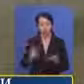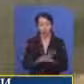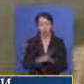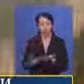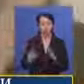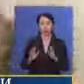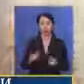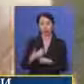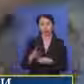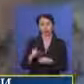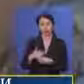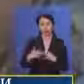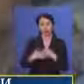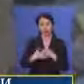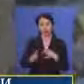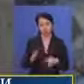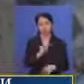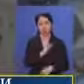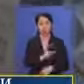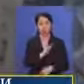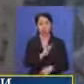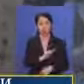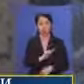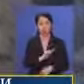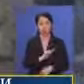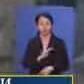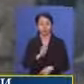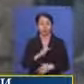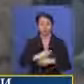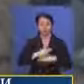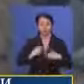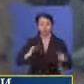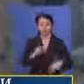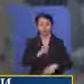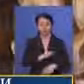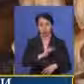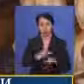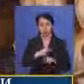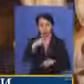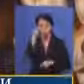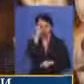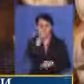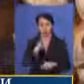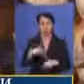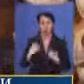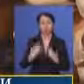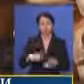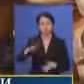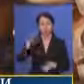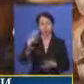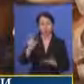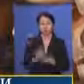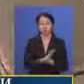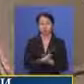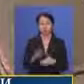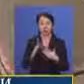государственного гранта, либо кредита на открытие деятельности, либо расширение действующей деятельности. В текущем году на выдачу государственных